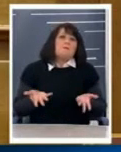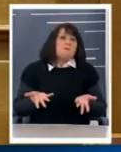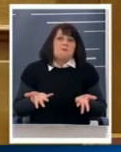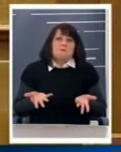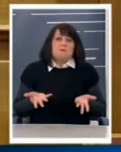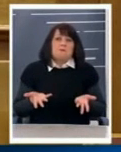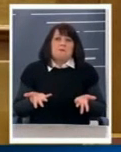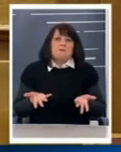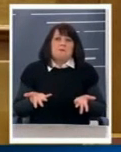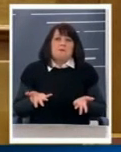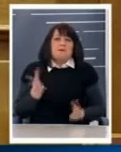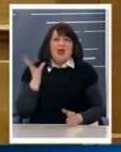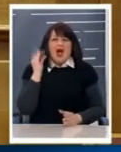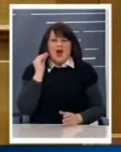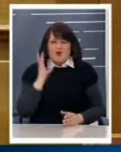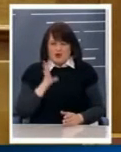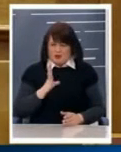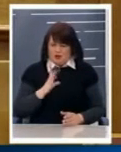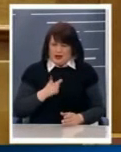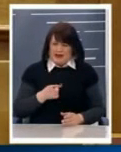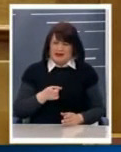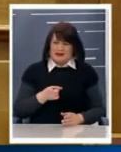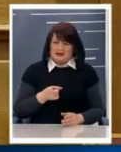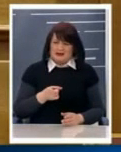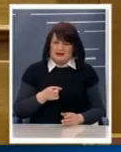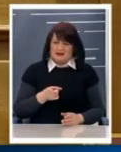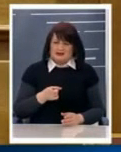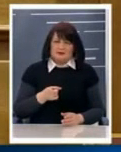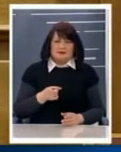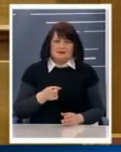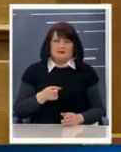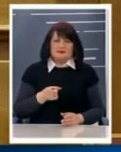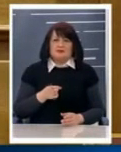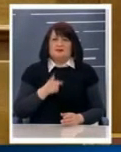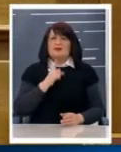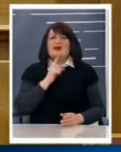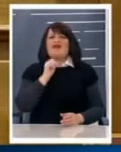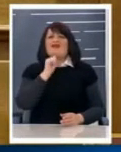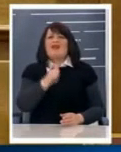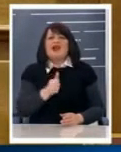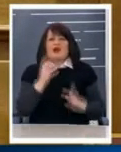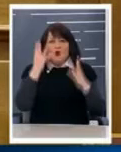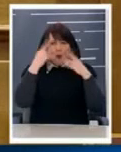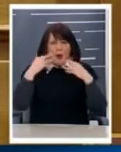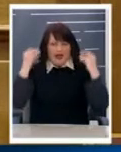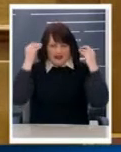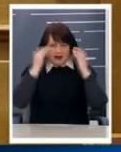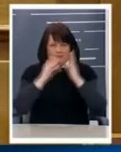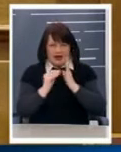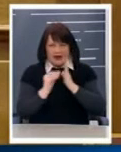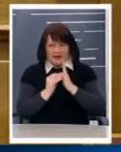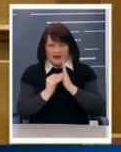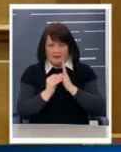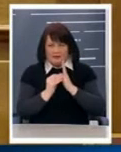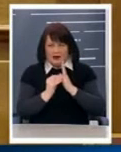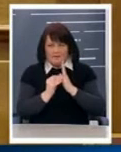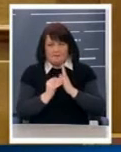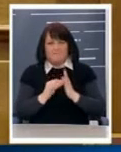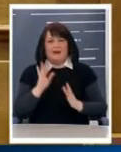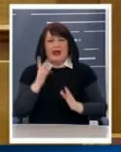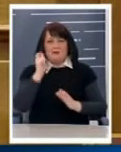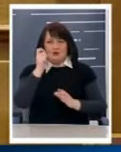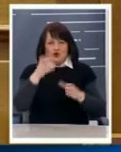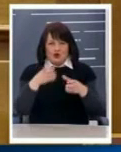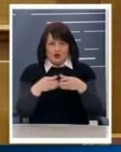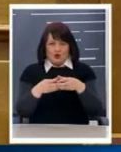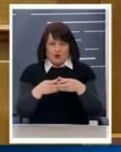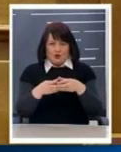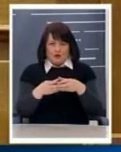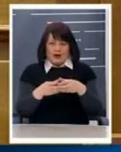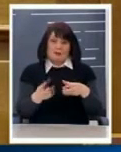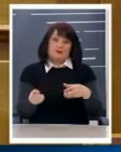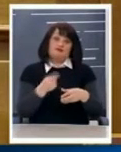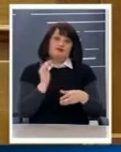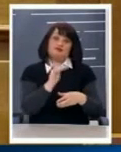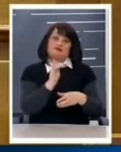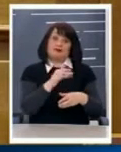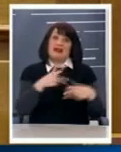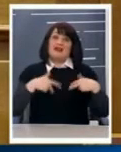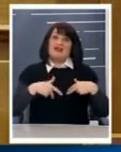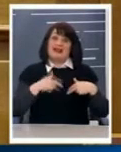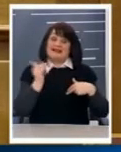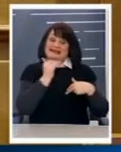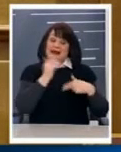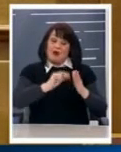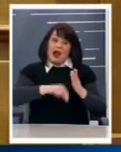όταν το ακούει ένας πολίτης, λέει, σε μια χώρα σαν το Βέλγιο, σαν την Ολλανδία, αν υπήρχε κόμμα που πρότρεπε την κυβέρνηση να